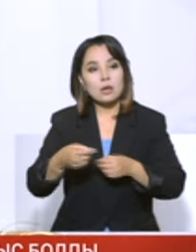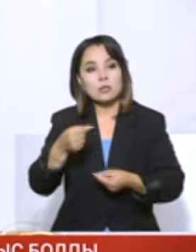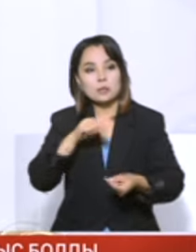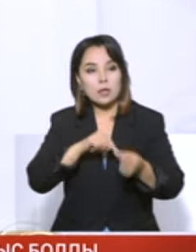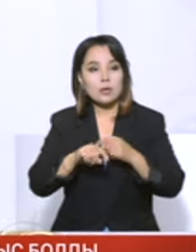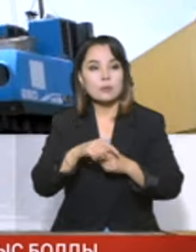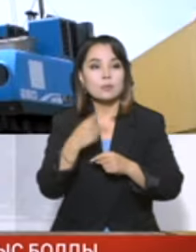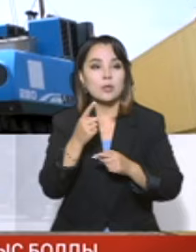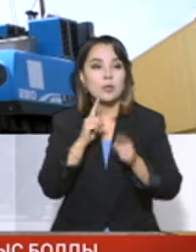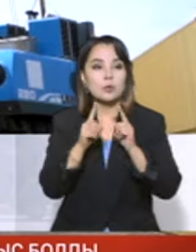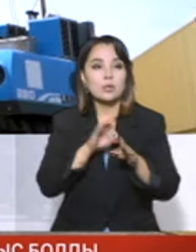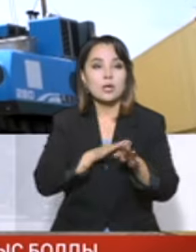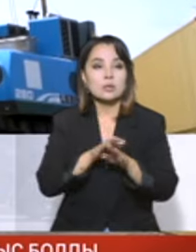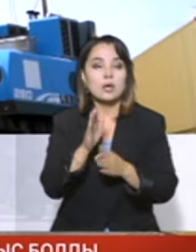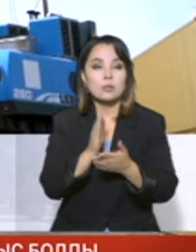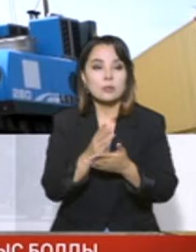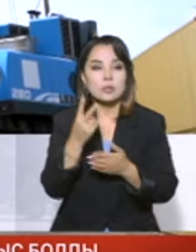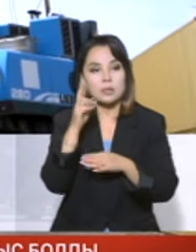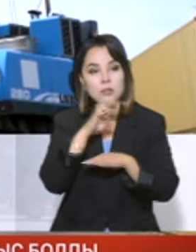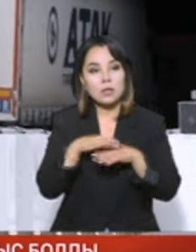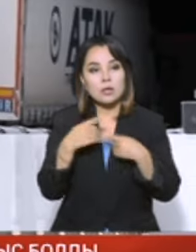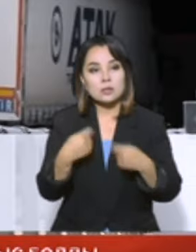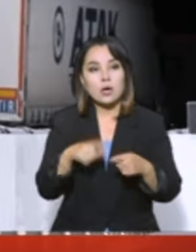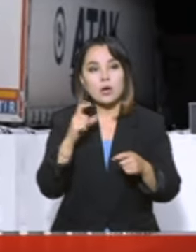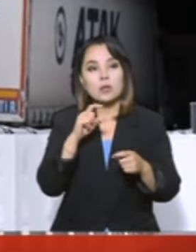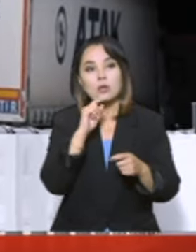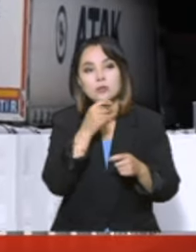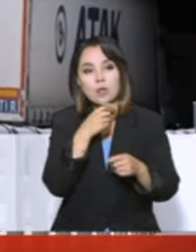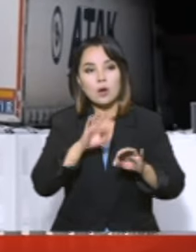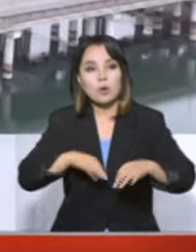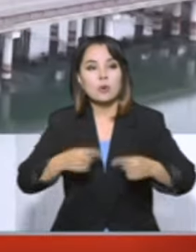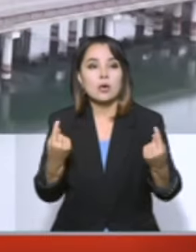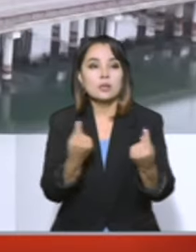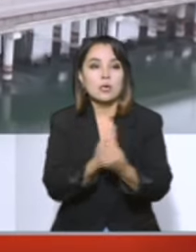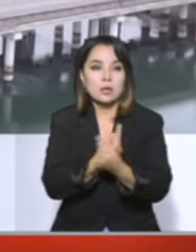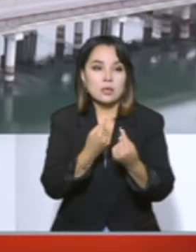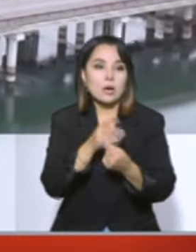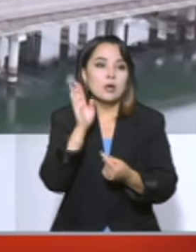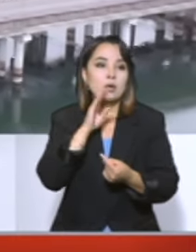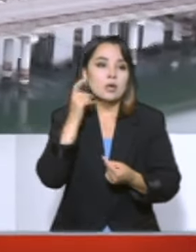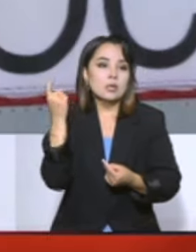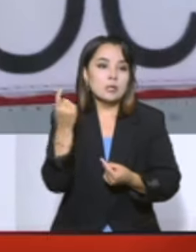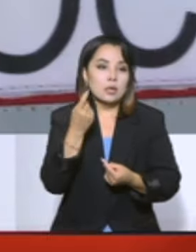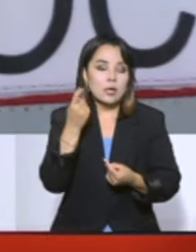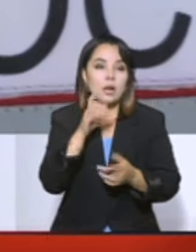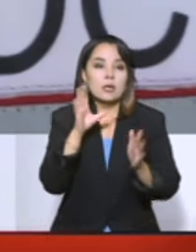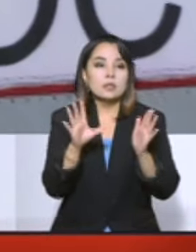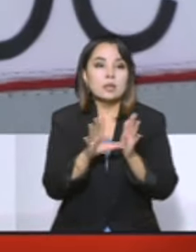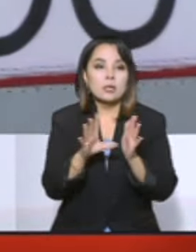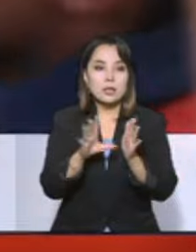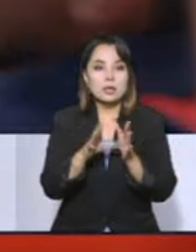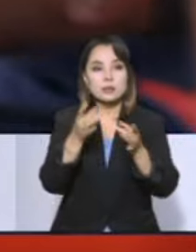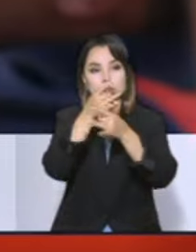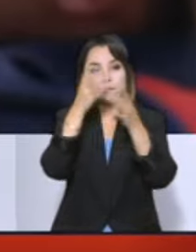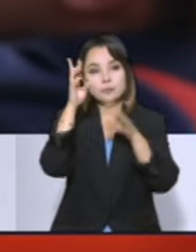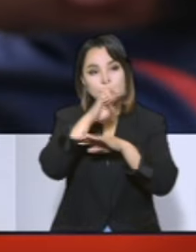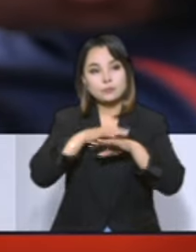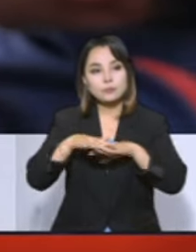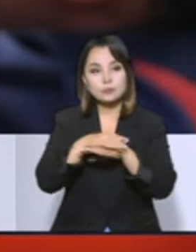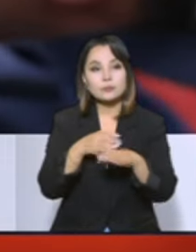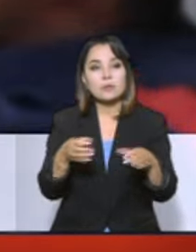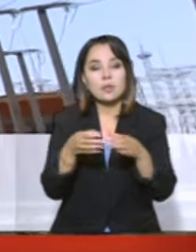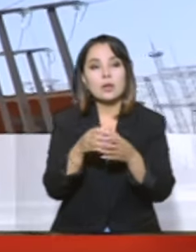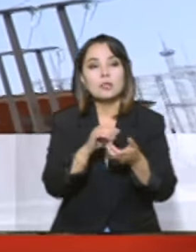бірінші отырысына қатысты. Онда екі елдің сауда экономика, көлік транзит, су шаруашылығы және энергетика, мәдени гуманитарлық